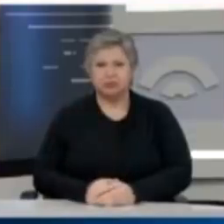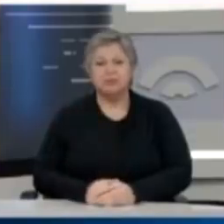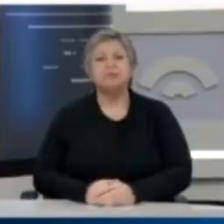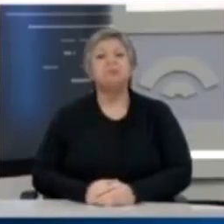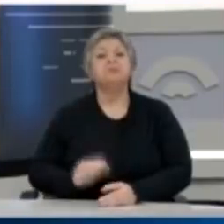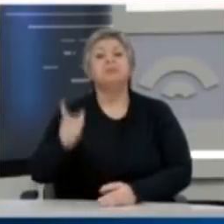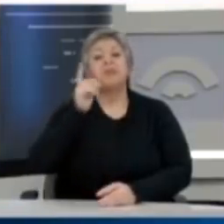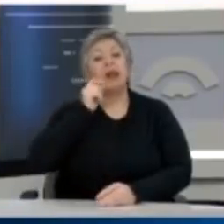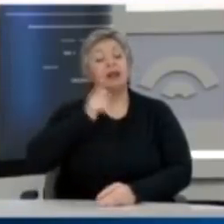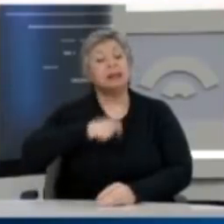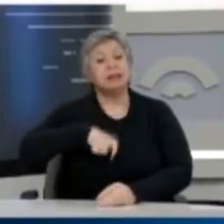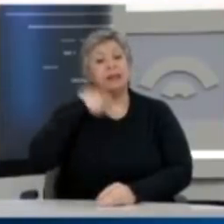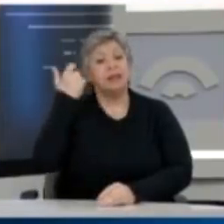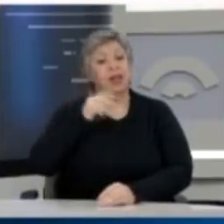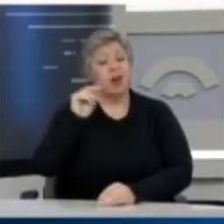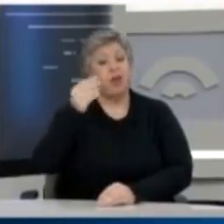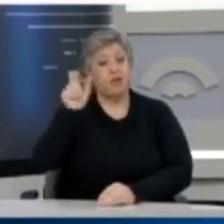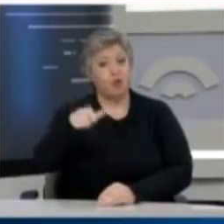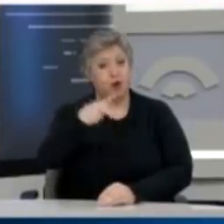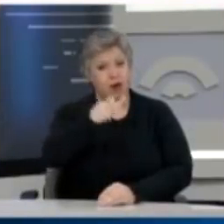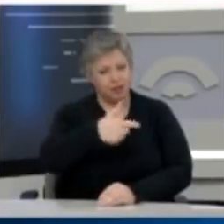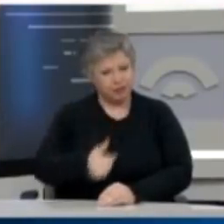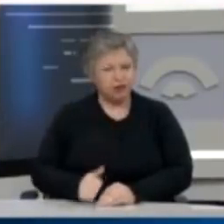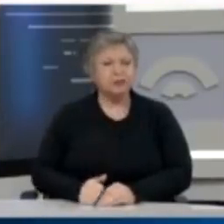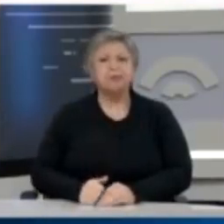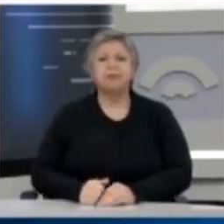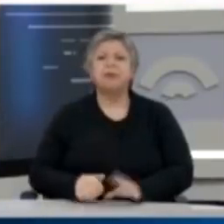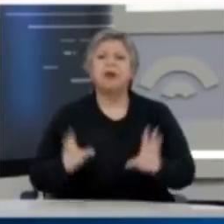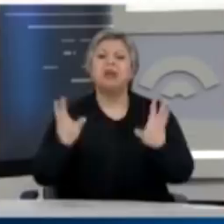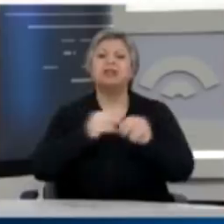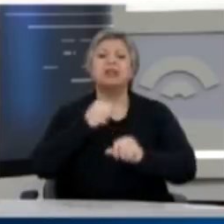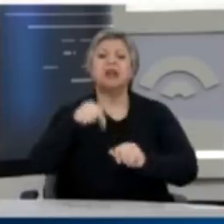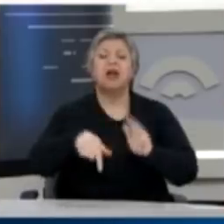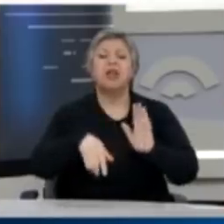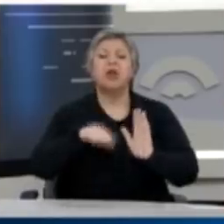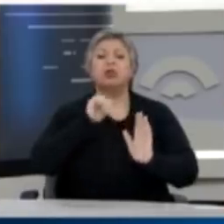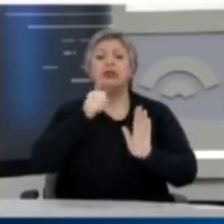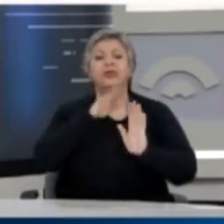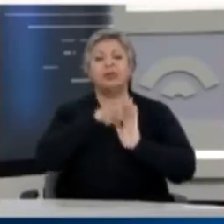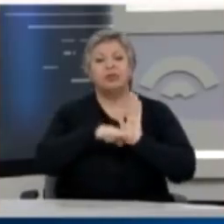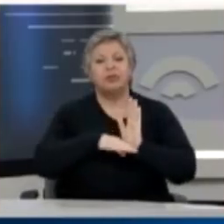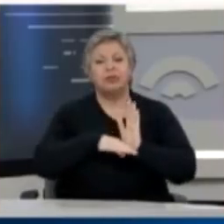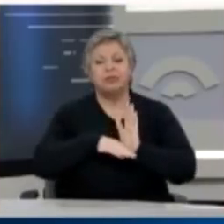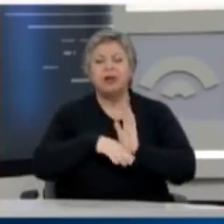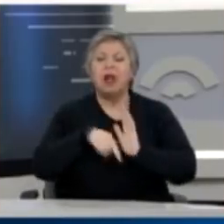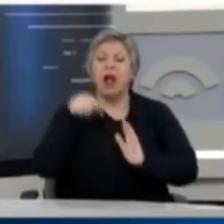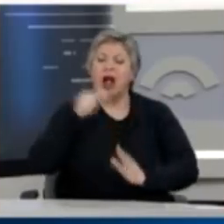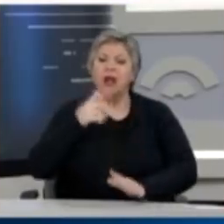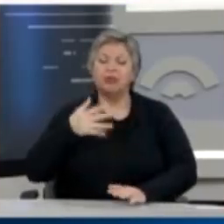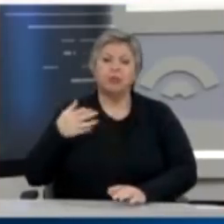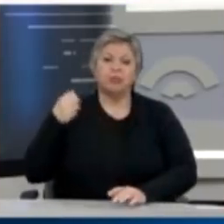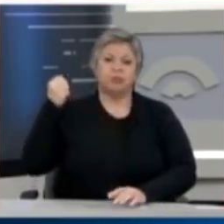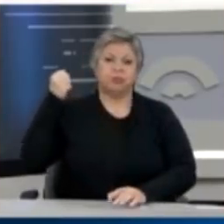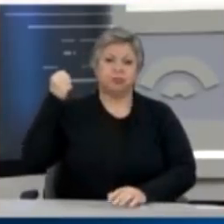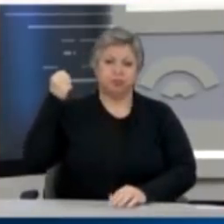Κυρίες και κύριοι βουλευτές, η συνταγματική αναθεώρηση είναι μια ακόμη εκκρεμότητα